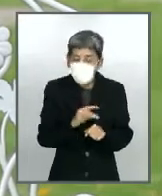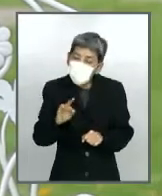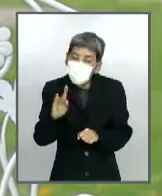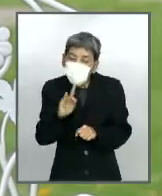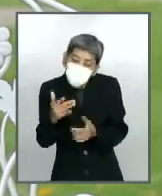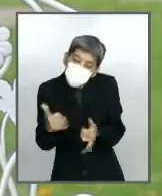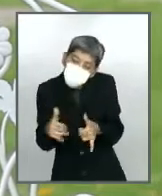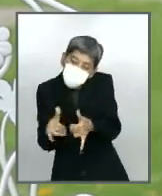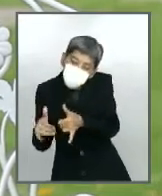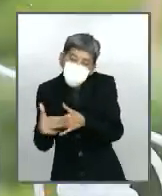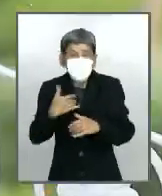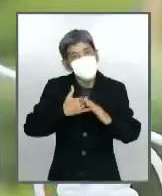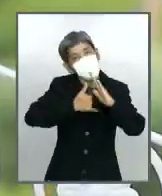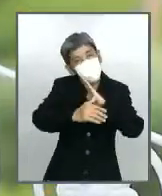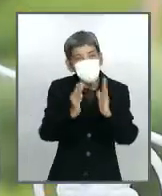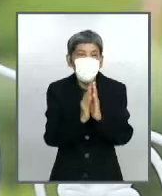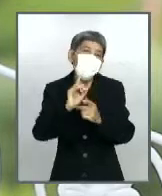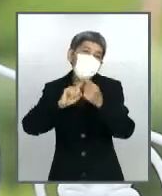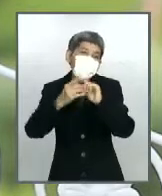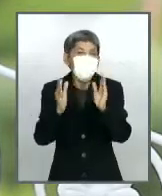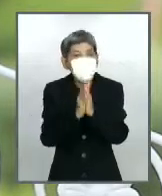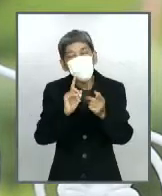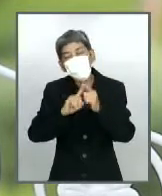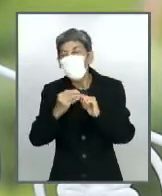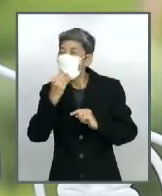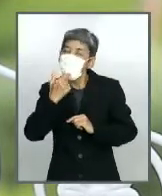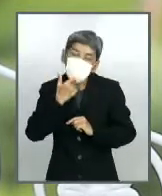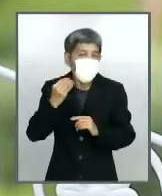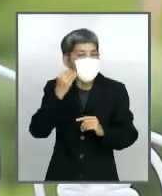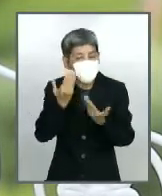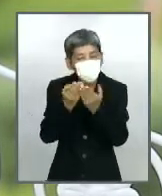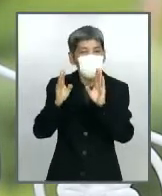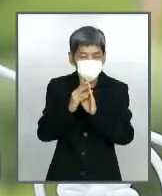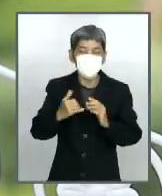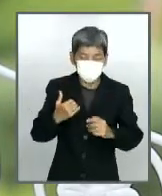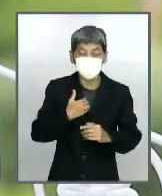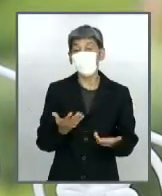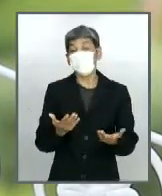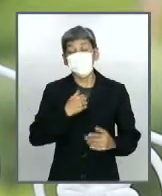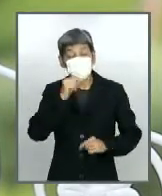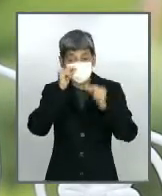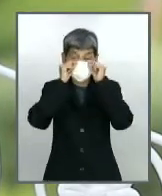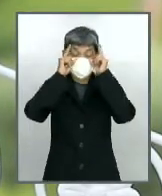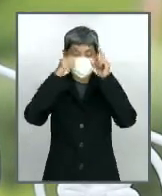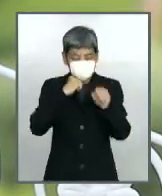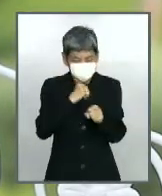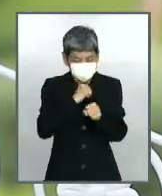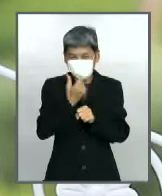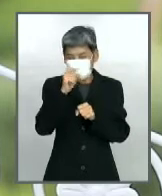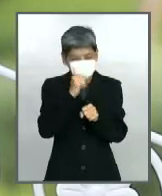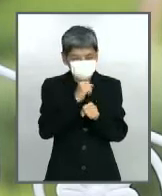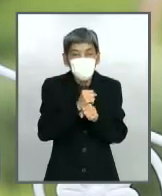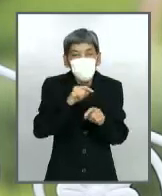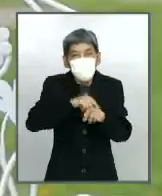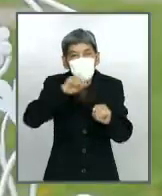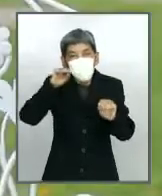ล่นกับสัตว์เลี้ยงเรามักจะมีออกไปเที่ยวกับที่บ้านหรือว่ากินอาหารอร่อยจนทำให้แบบว่าจริงๆตื่นมาตั้งใจจะทำงานตั้งแต่